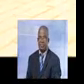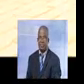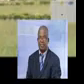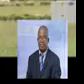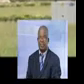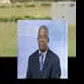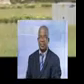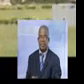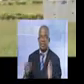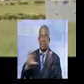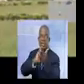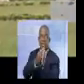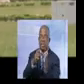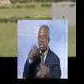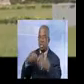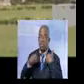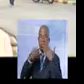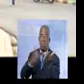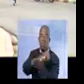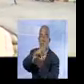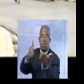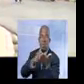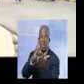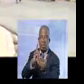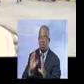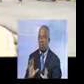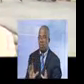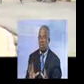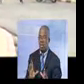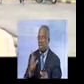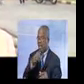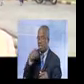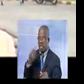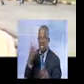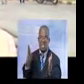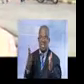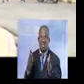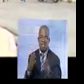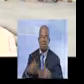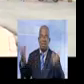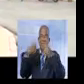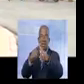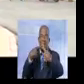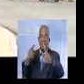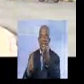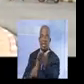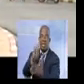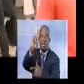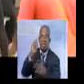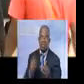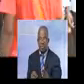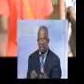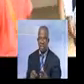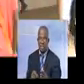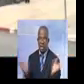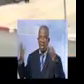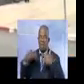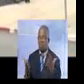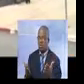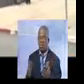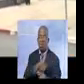Les diplômés issus des universités publiques rencontrent d'énormes difficultés pour leur insertion professionnelle. Raison majeure évoquée,